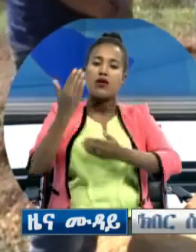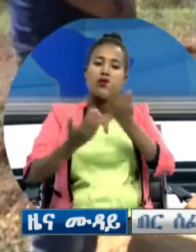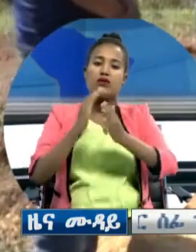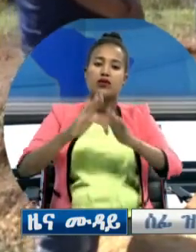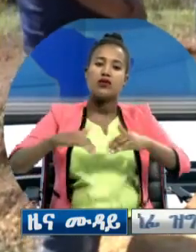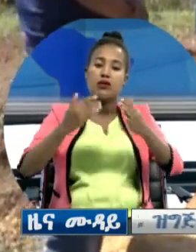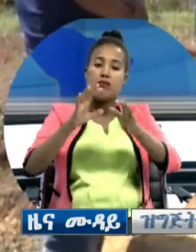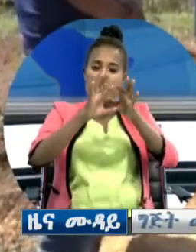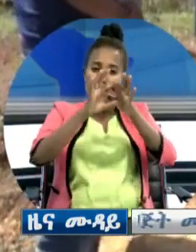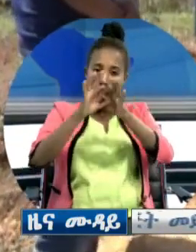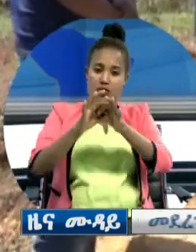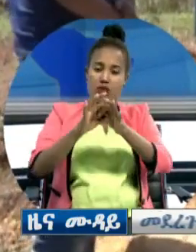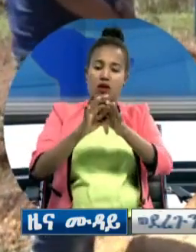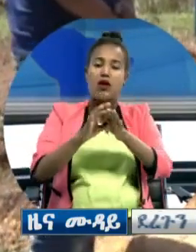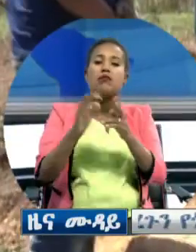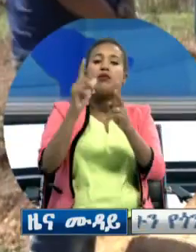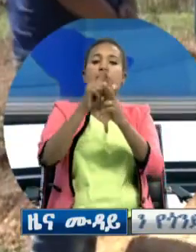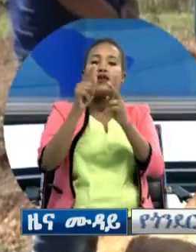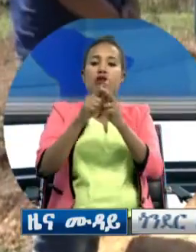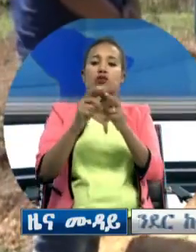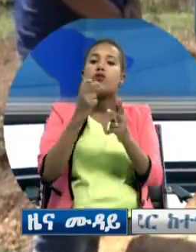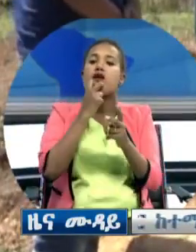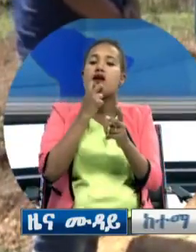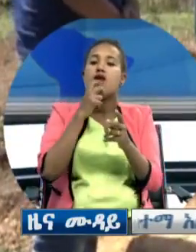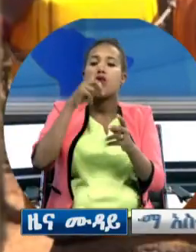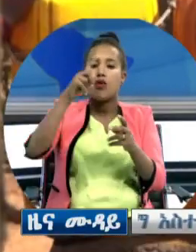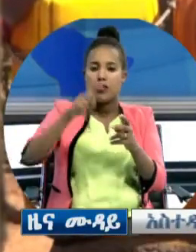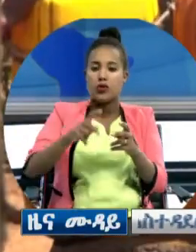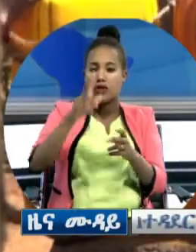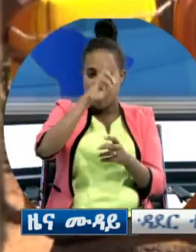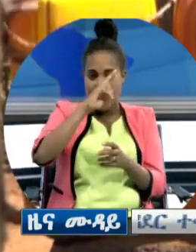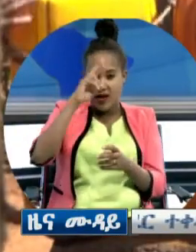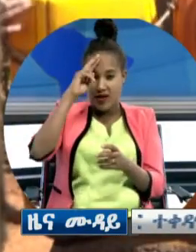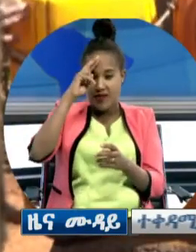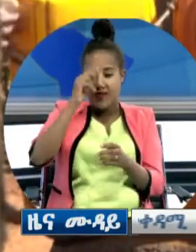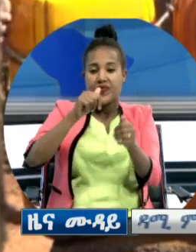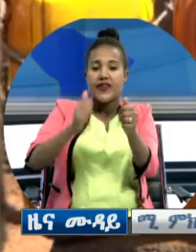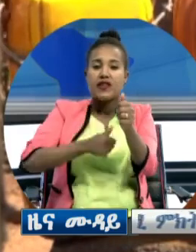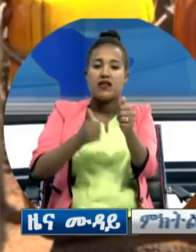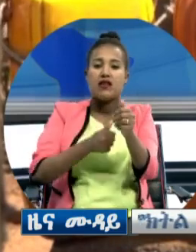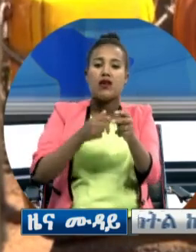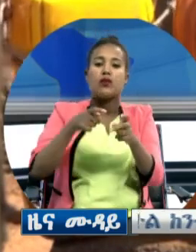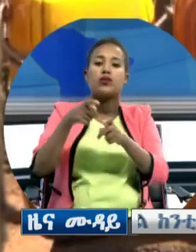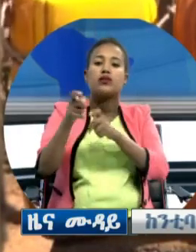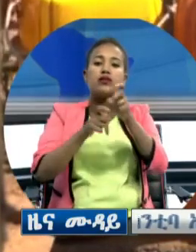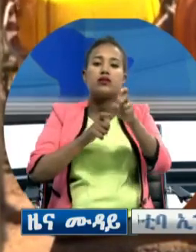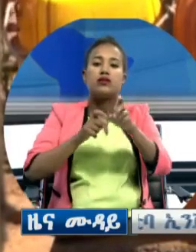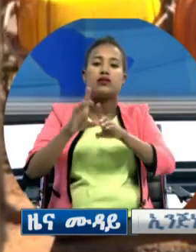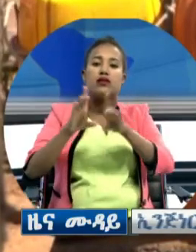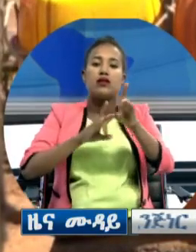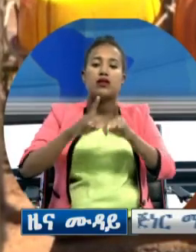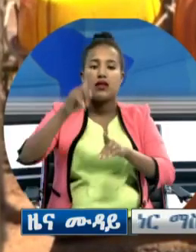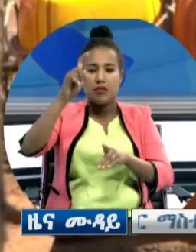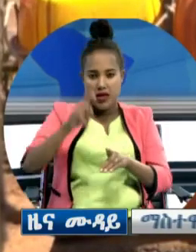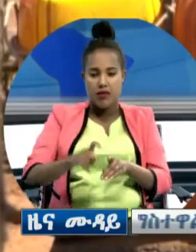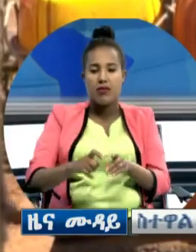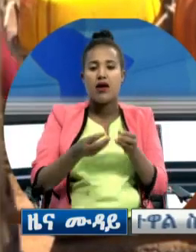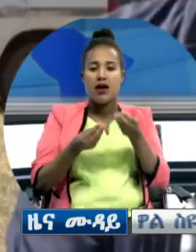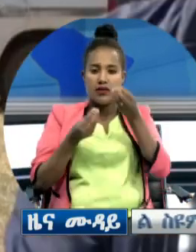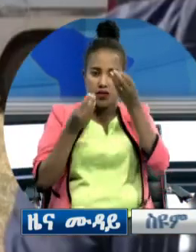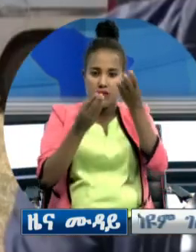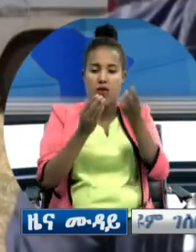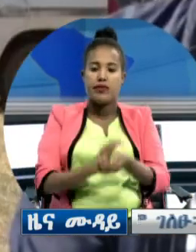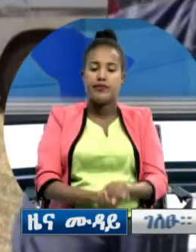እንዲሰጥ ማህበረሰቡ በሚመርጣቸው የውሃ ኮሚቴዎች አማካኝነት ክትትልና ቁጥጥር ሊደረግ እንደሚገባም